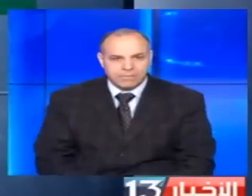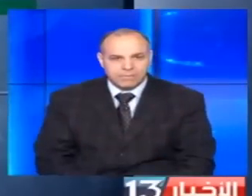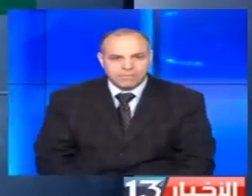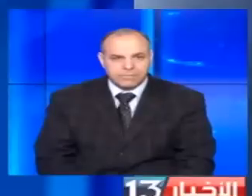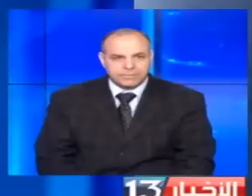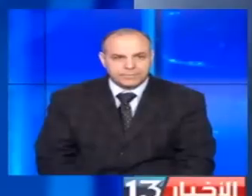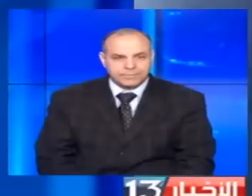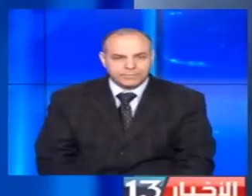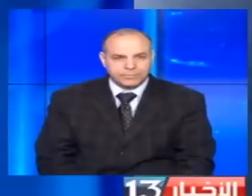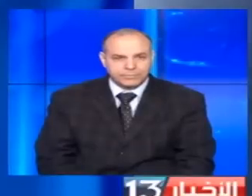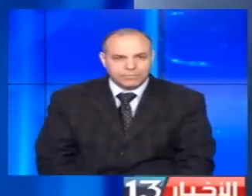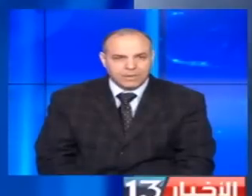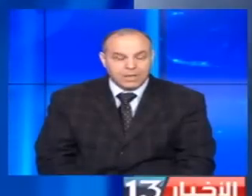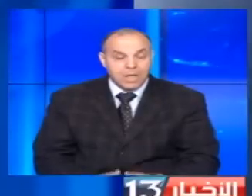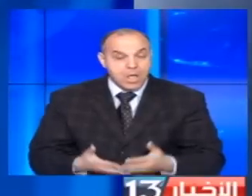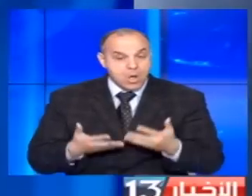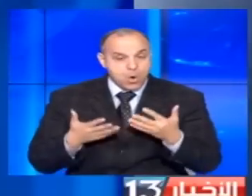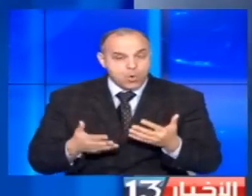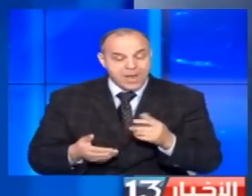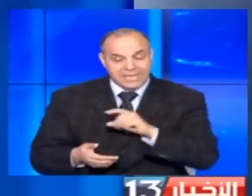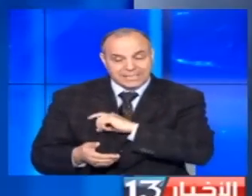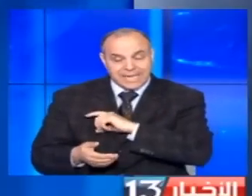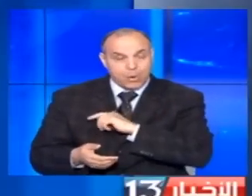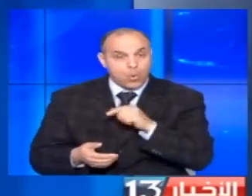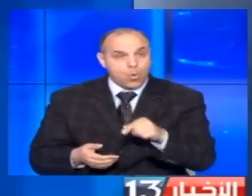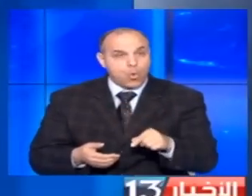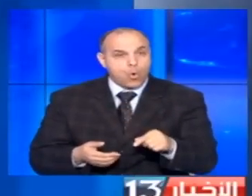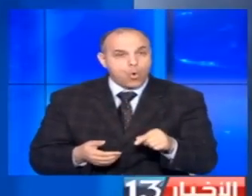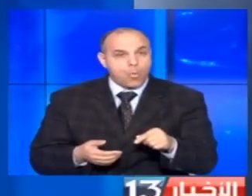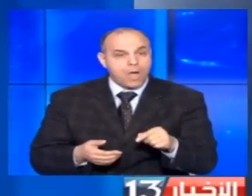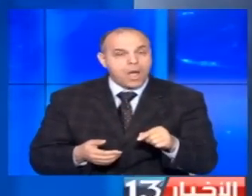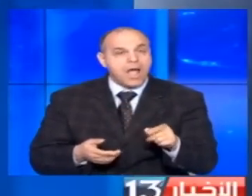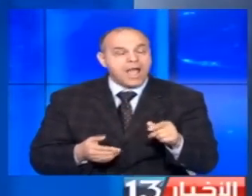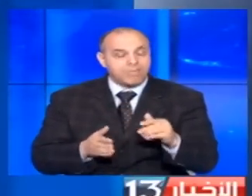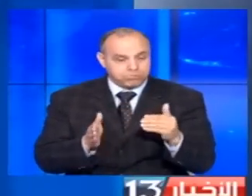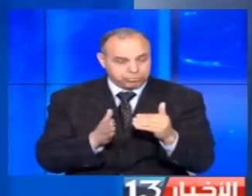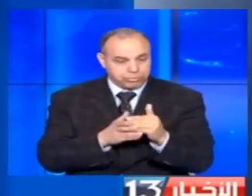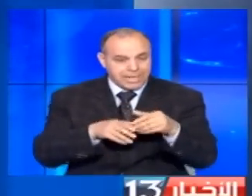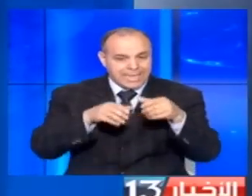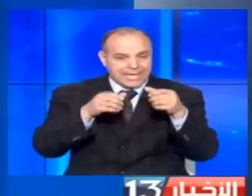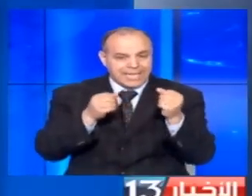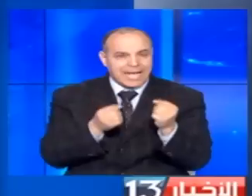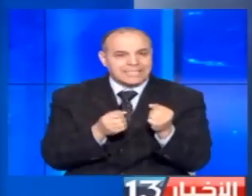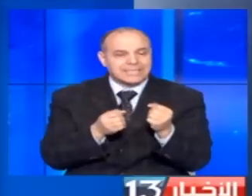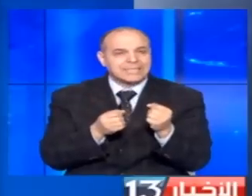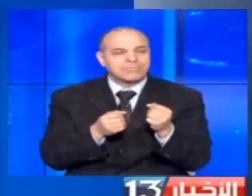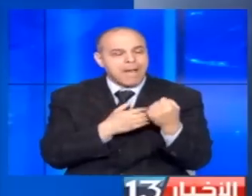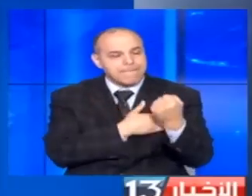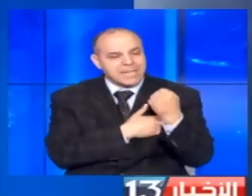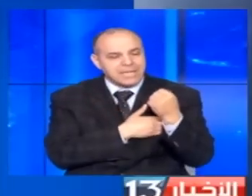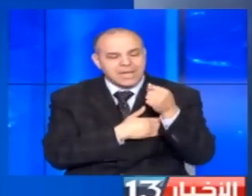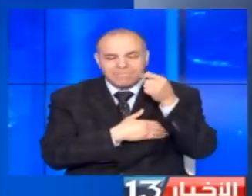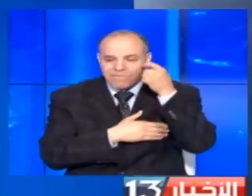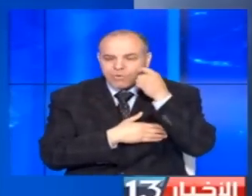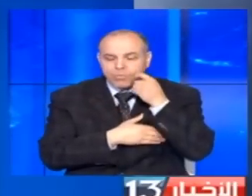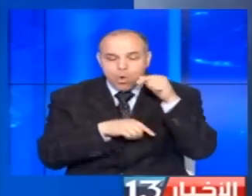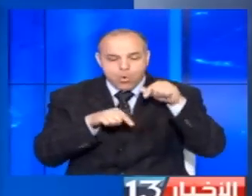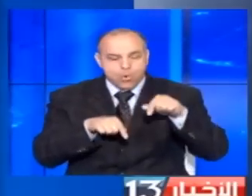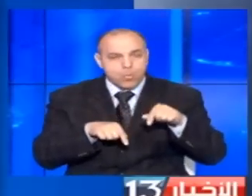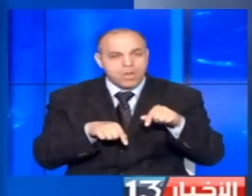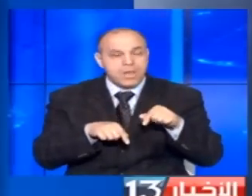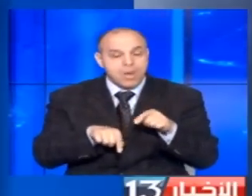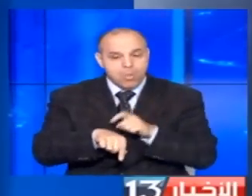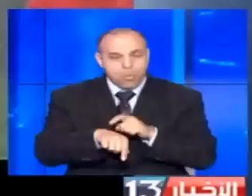تطاوين كما يتطلع النجم الساحلي لوضع قدم في نهائي كاس زايد للانديه الابطال عندما يستضيف اليوم